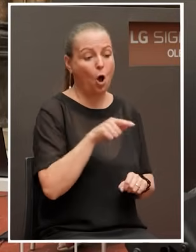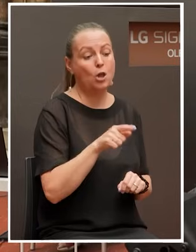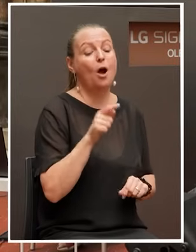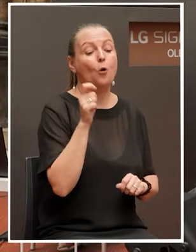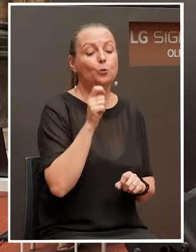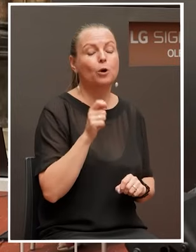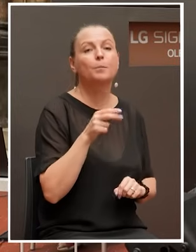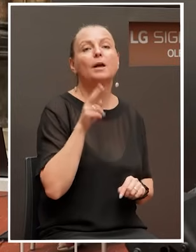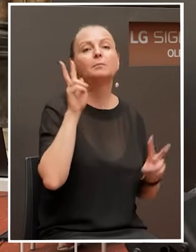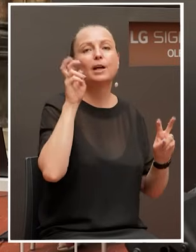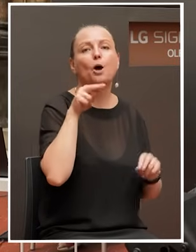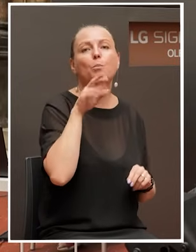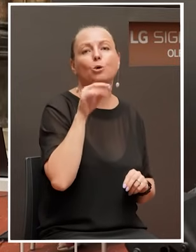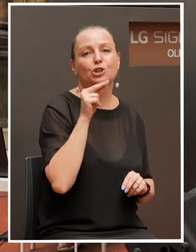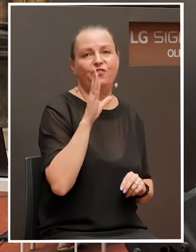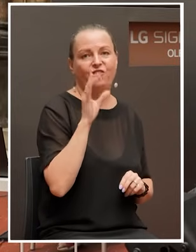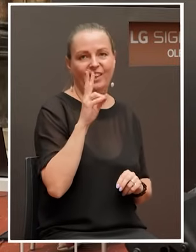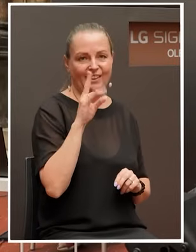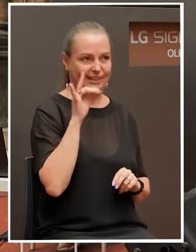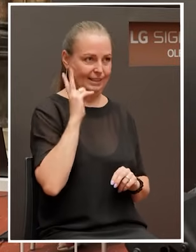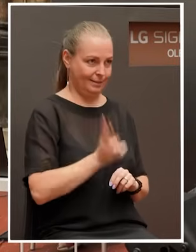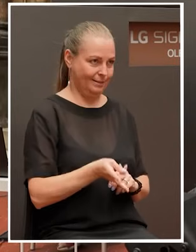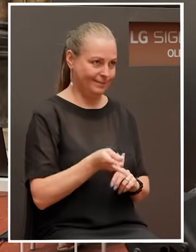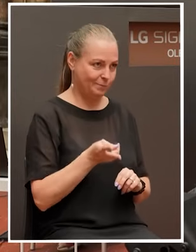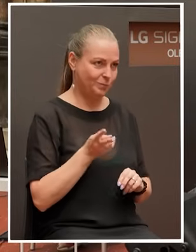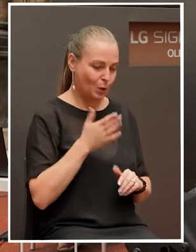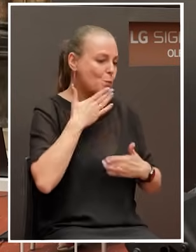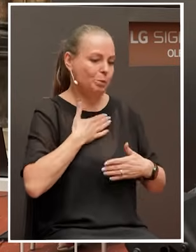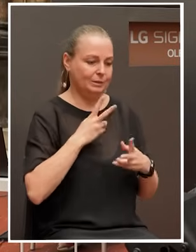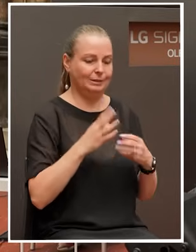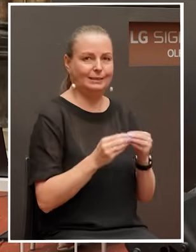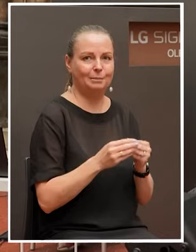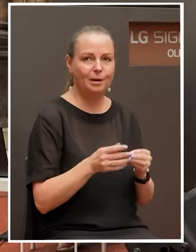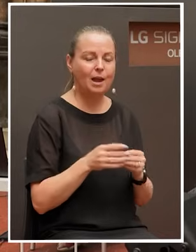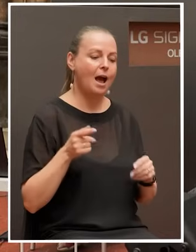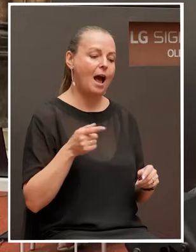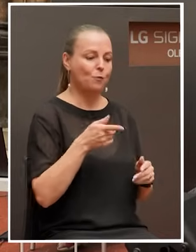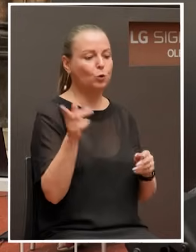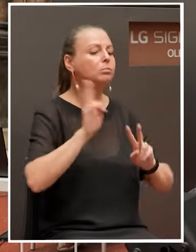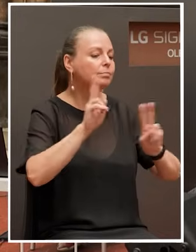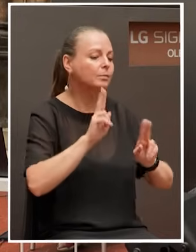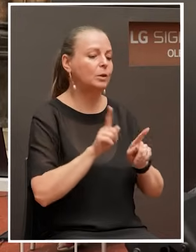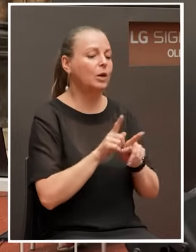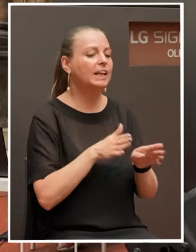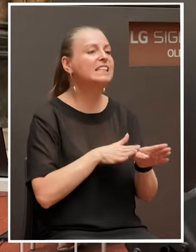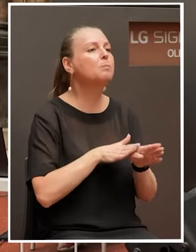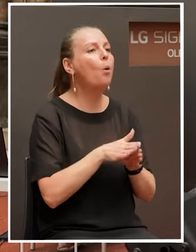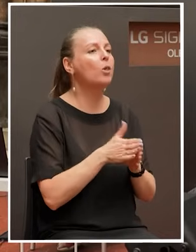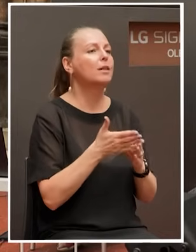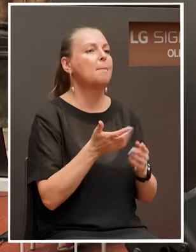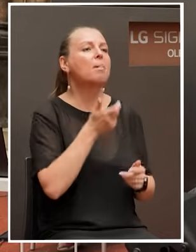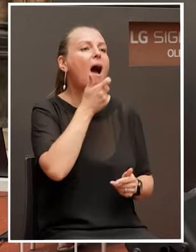у которого французские крестьяне лишены миловидности, но исполнены благородства, тоже очень скрепный